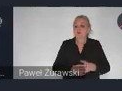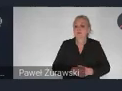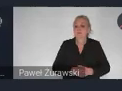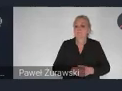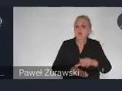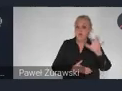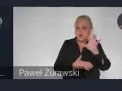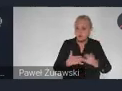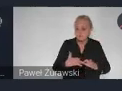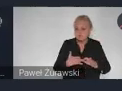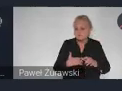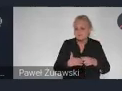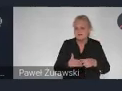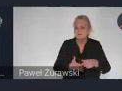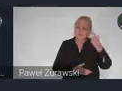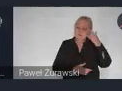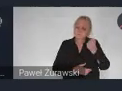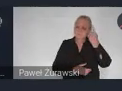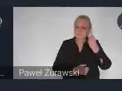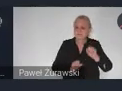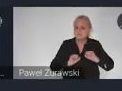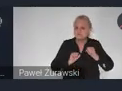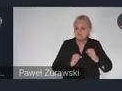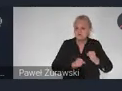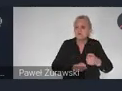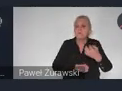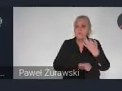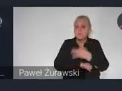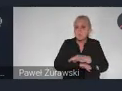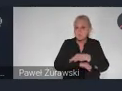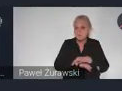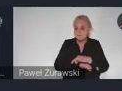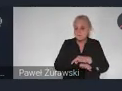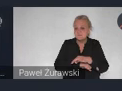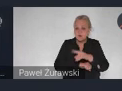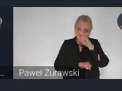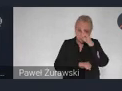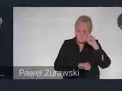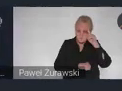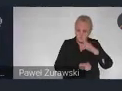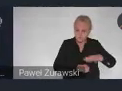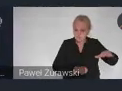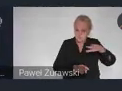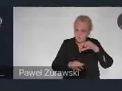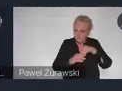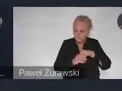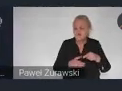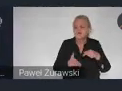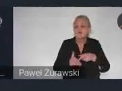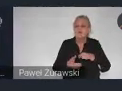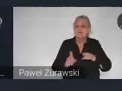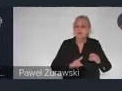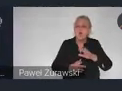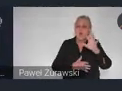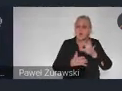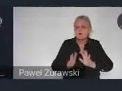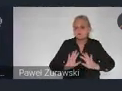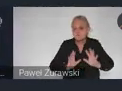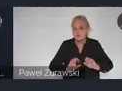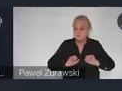opisać koncepcję funkcjonowania Uniwersytetu ludowego czyli opisać sposoby